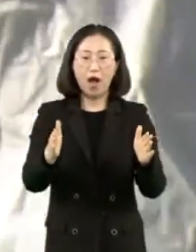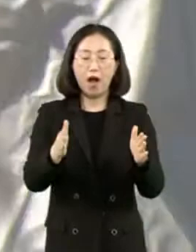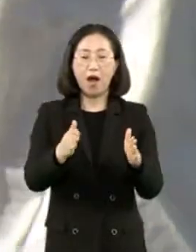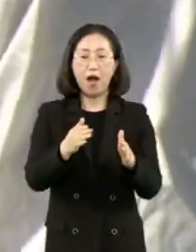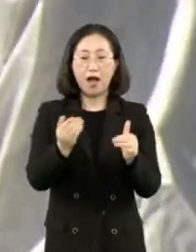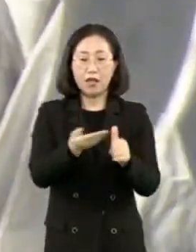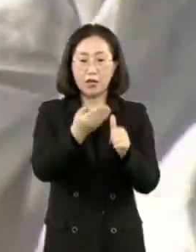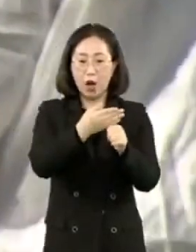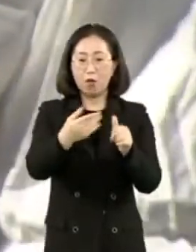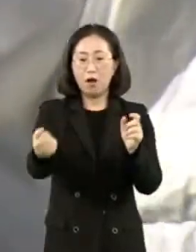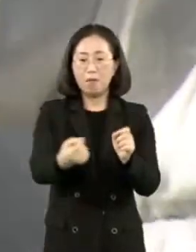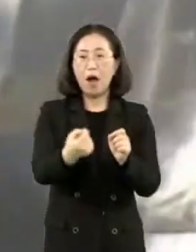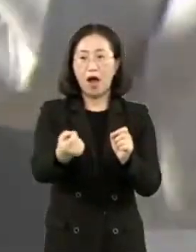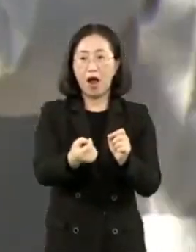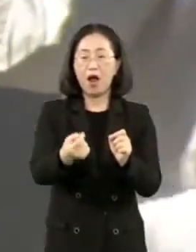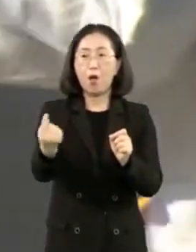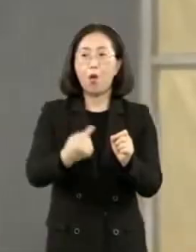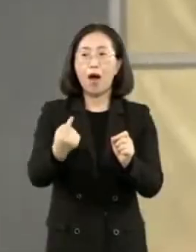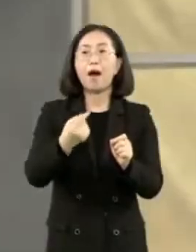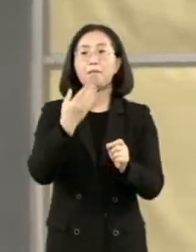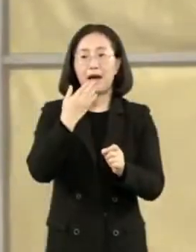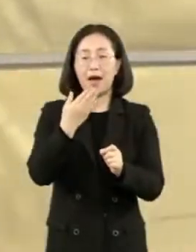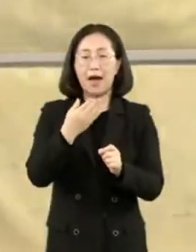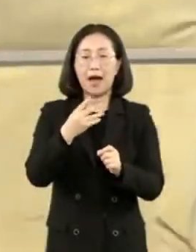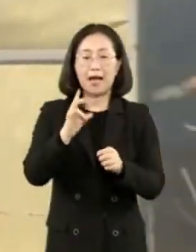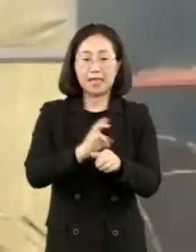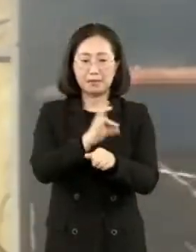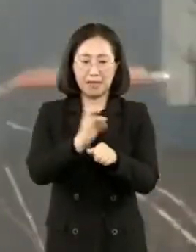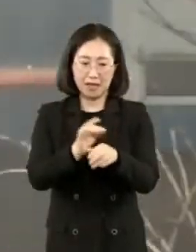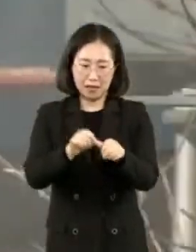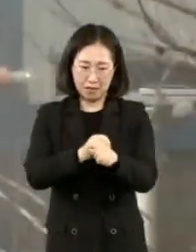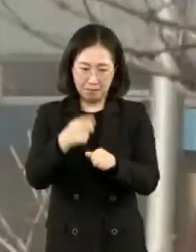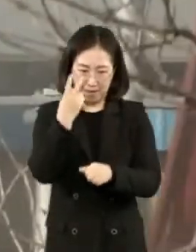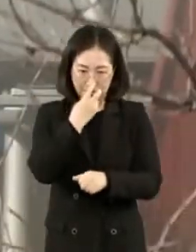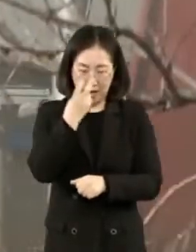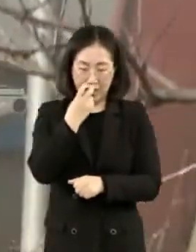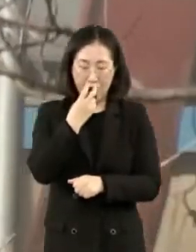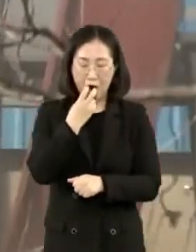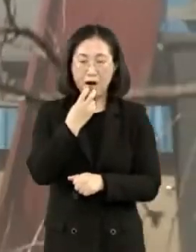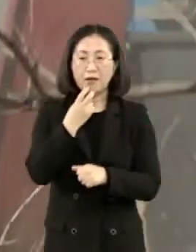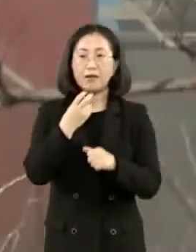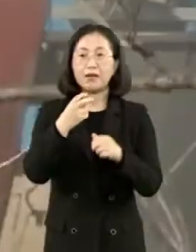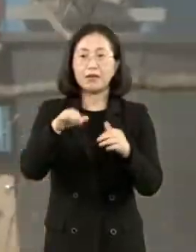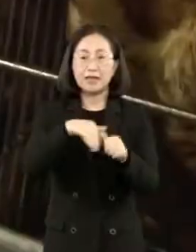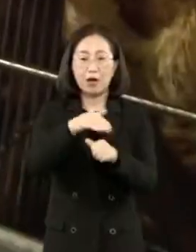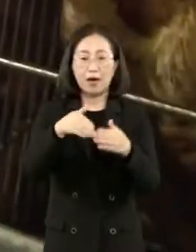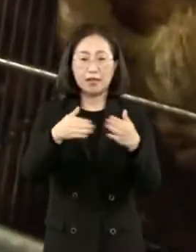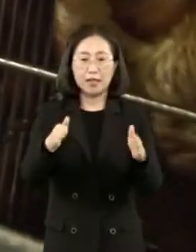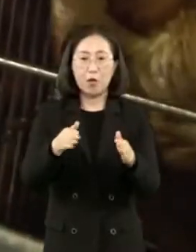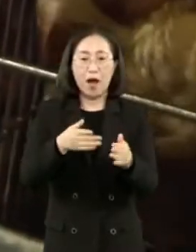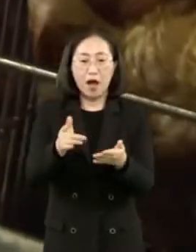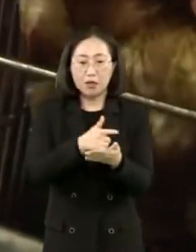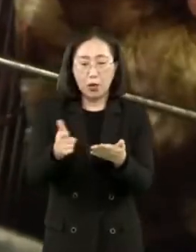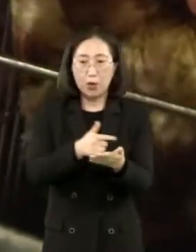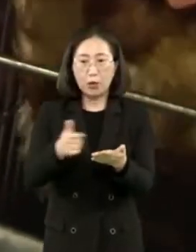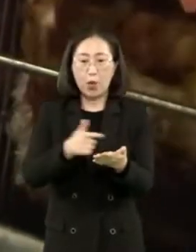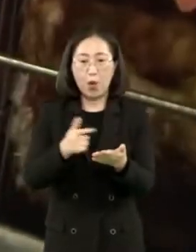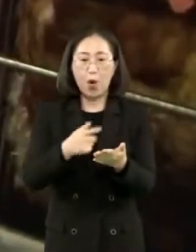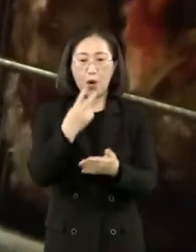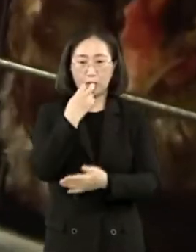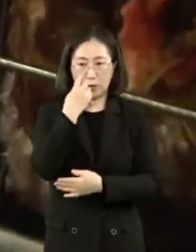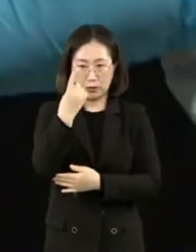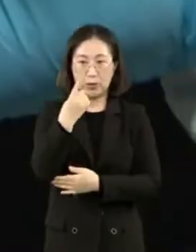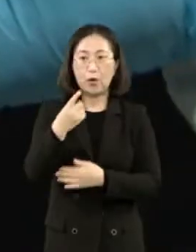농장 접촉 증가가 예상됨에 따라 24시간 특별 방역대책 상황실 과 거점 소독 시설 통제 초소